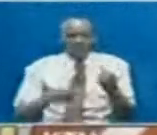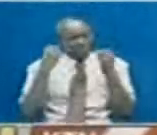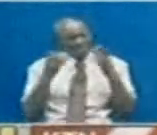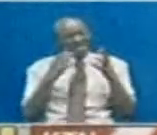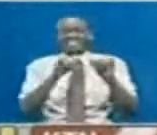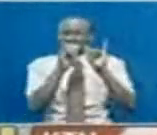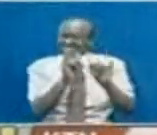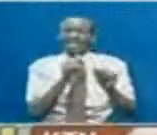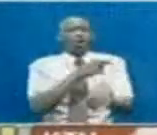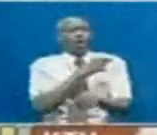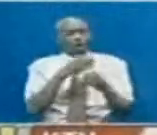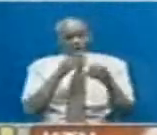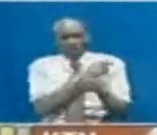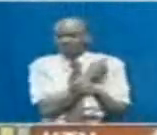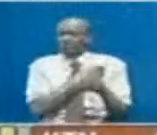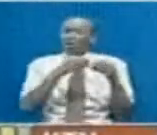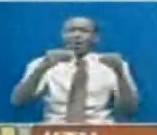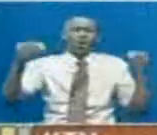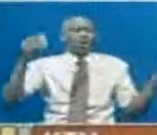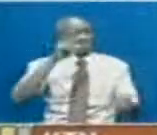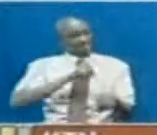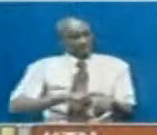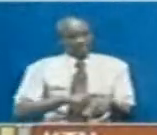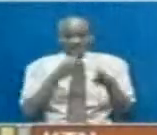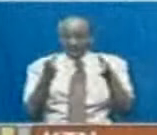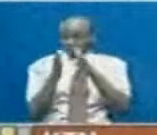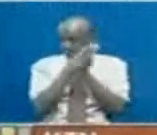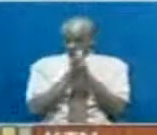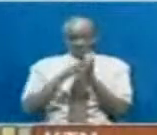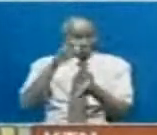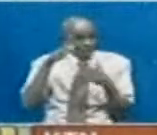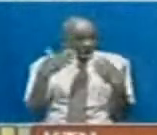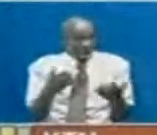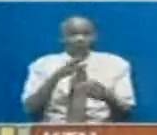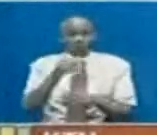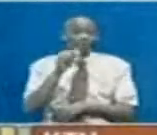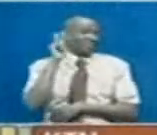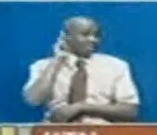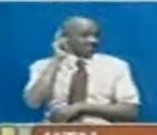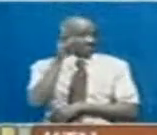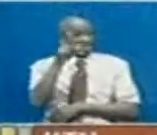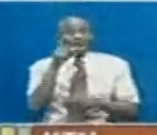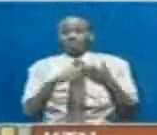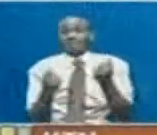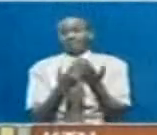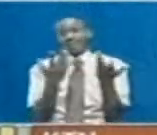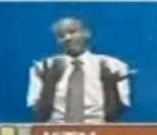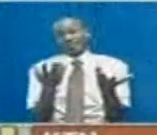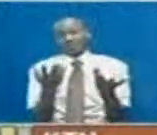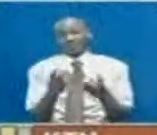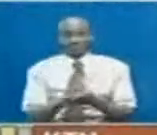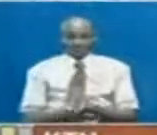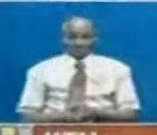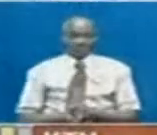hospitali baada ya kupona. Mwanahabari Elaitha Ogoti anaarifu zaidi kutoka kaunti ya Kisii.